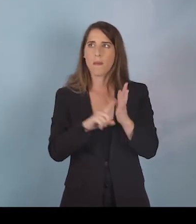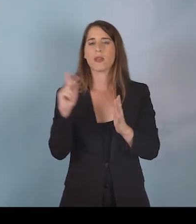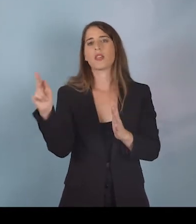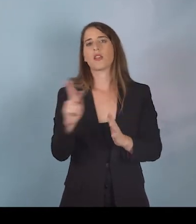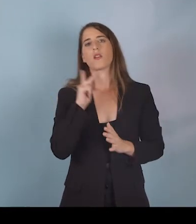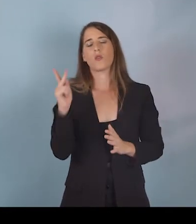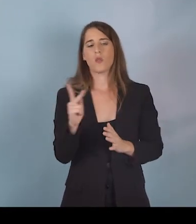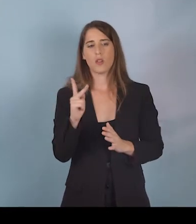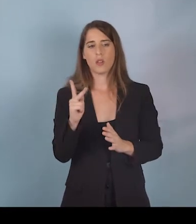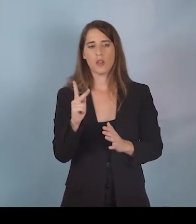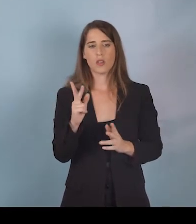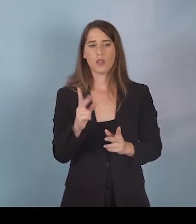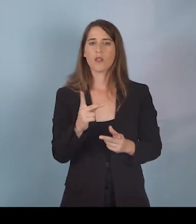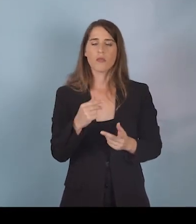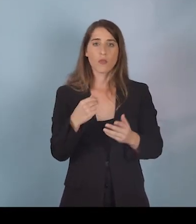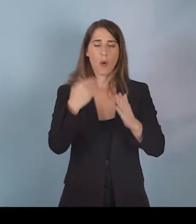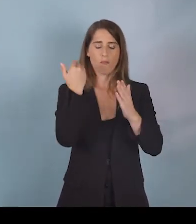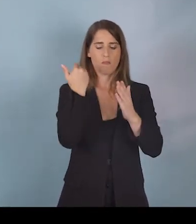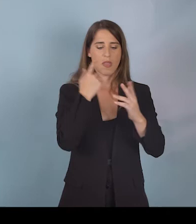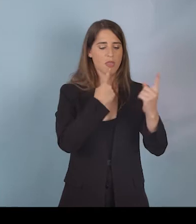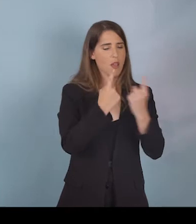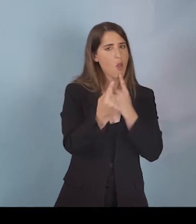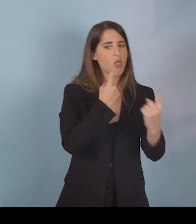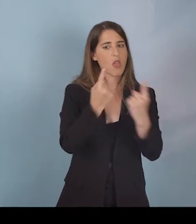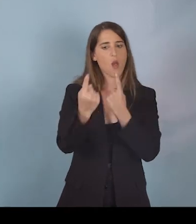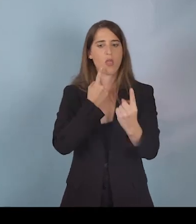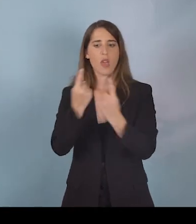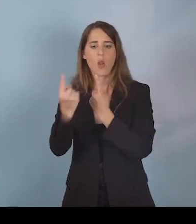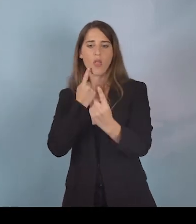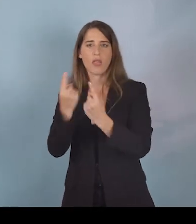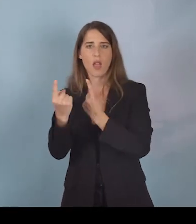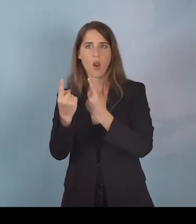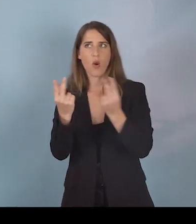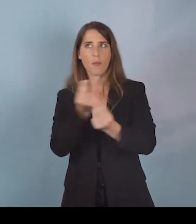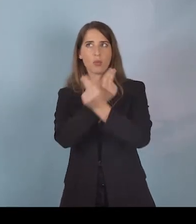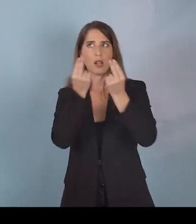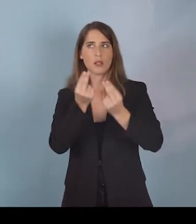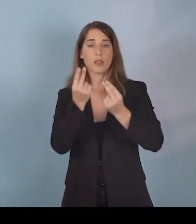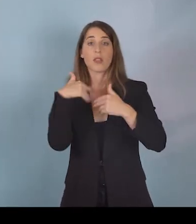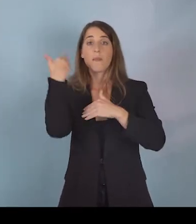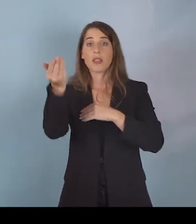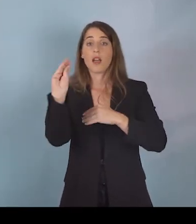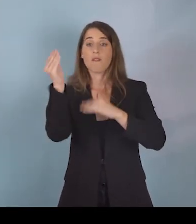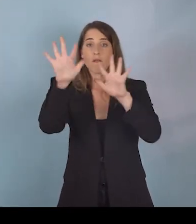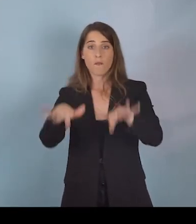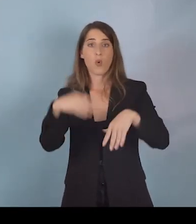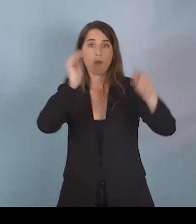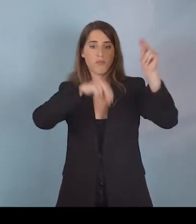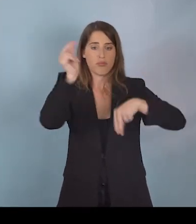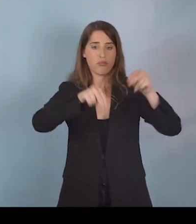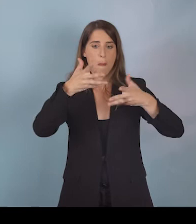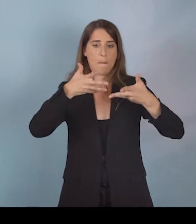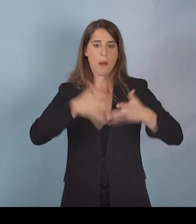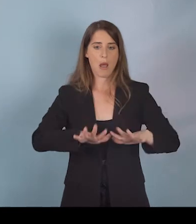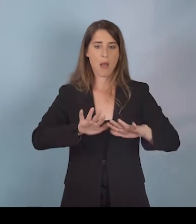ολιστικό ενδιαφέρον που πρέπει να υπάρξει. Και με βάση και με αυτά τα συμπεράσματα που θα υπάρξουν από το διάλογο και από την υπερψήφιση του Εθνικού